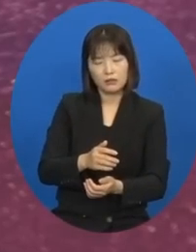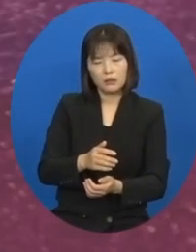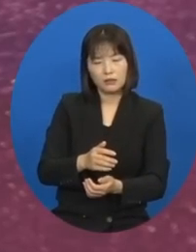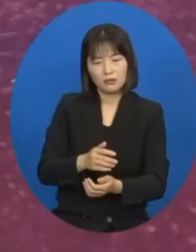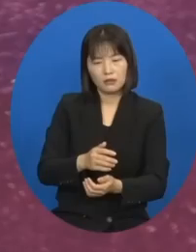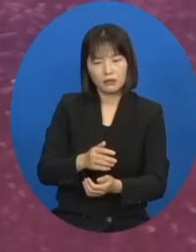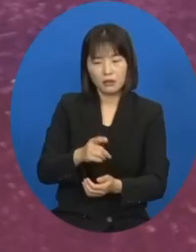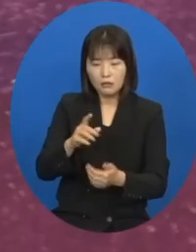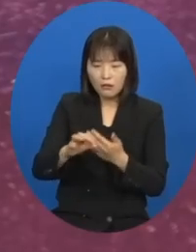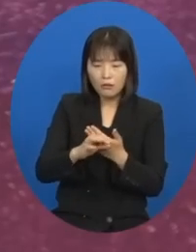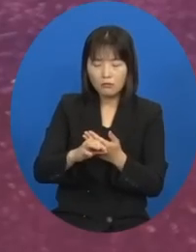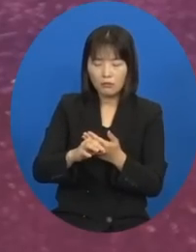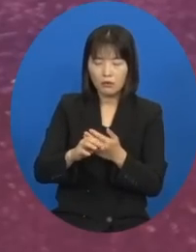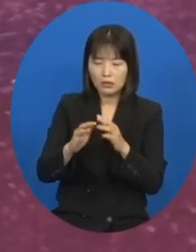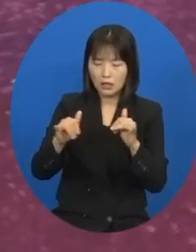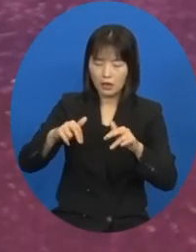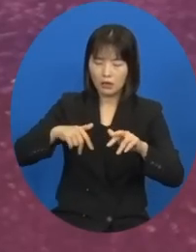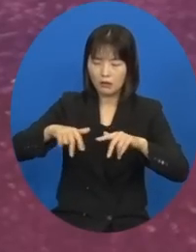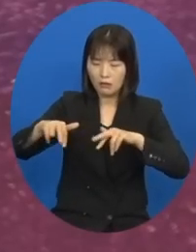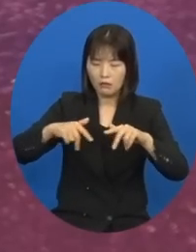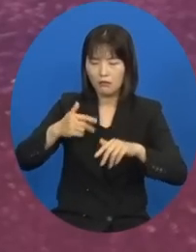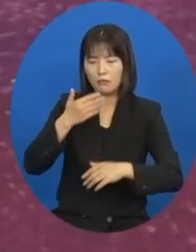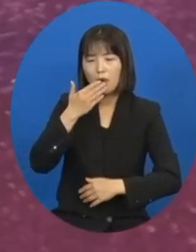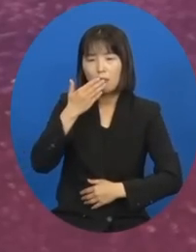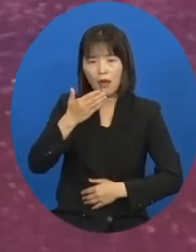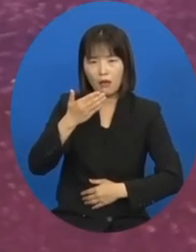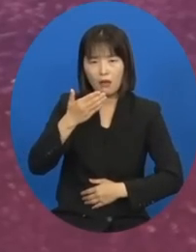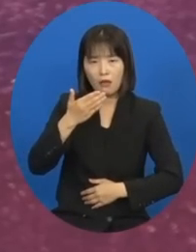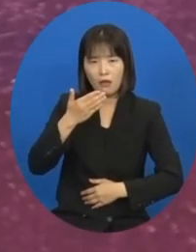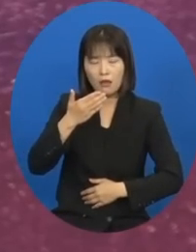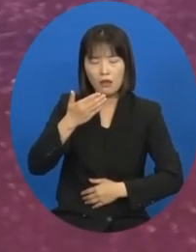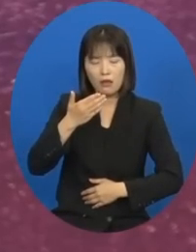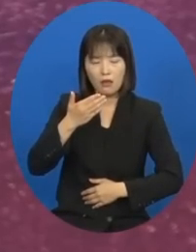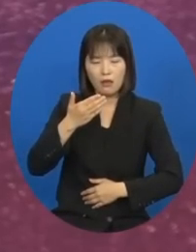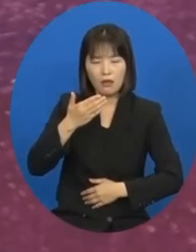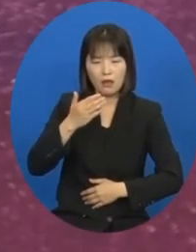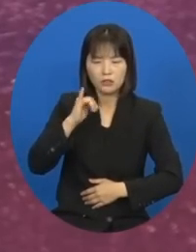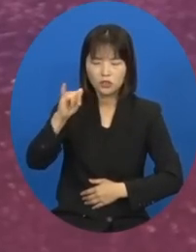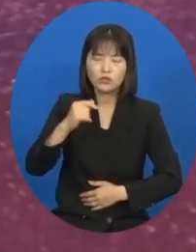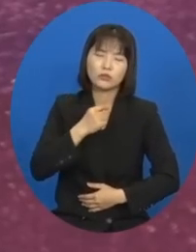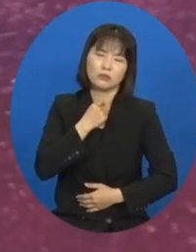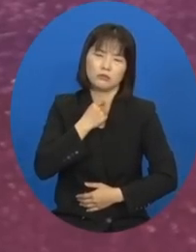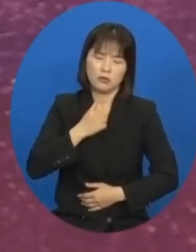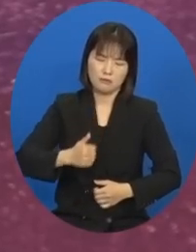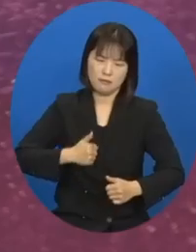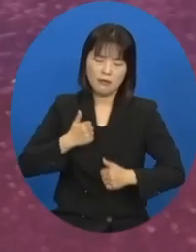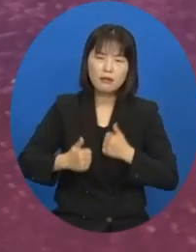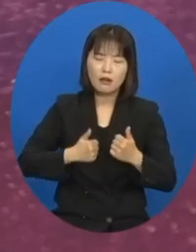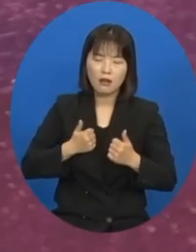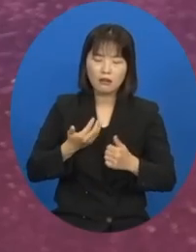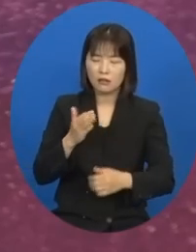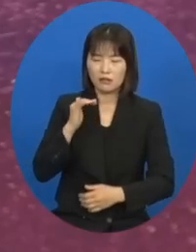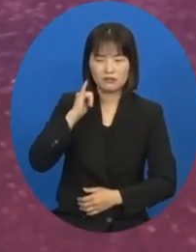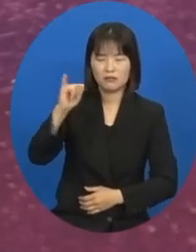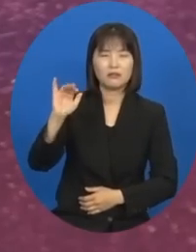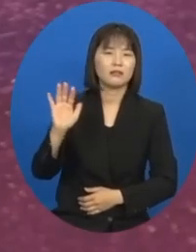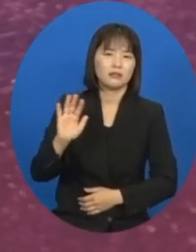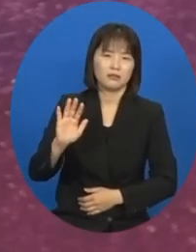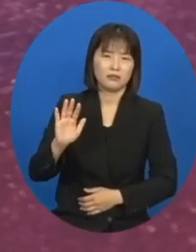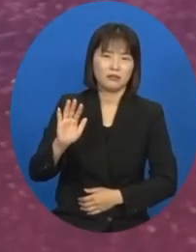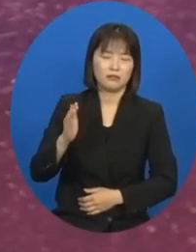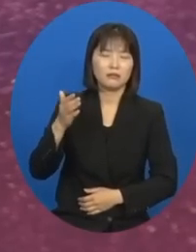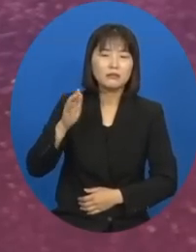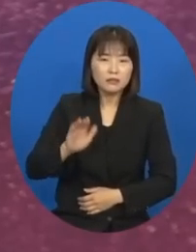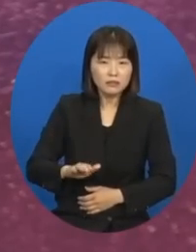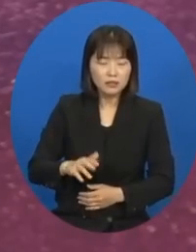빼셔도 사람들 통행에 불편하지 않겠습니다 화가 나는 마음이 있었어요 물론 전화하진 않았습니다 그런데